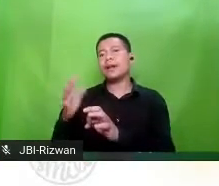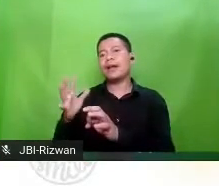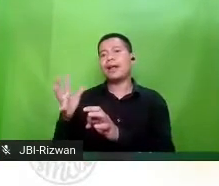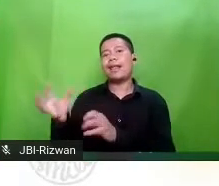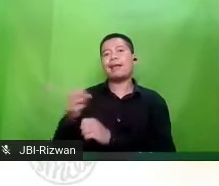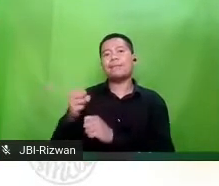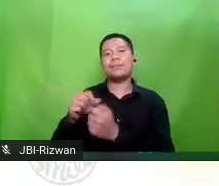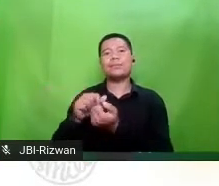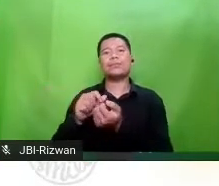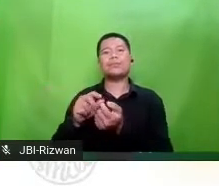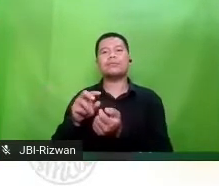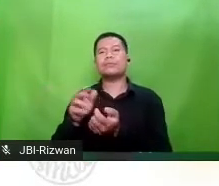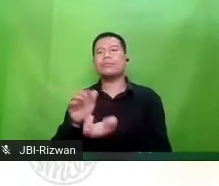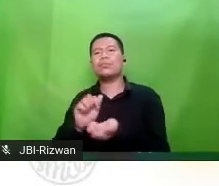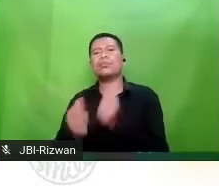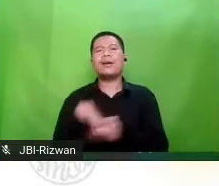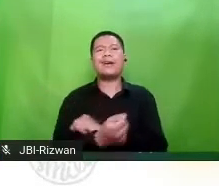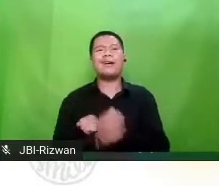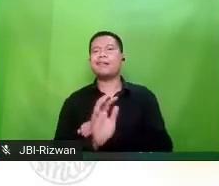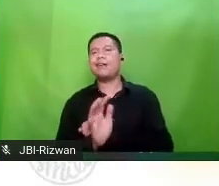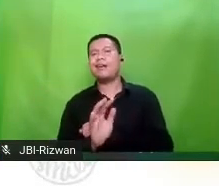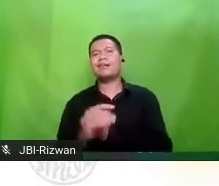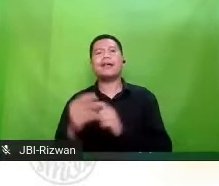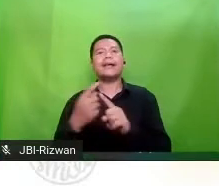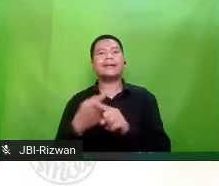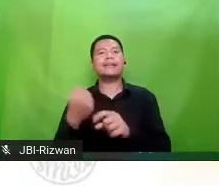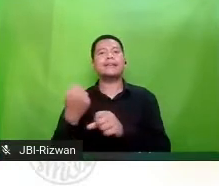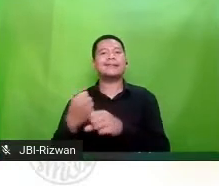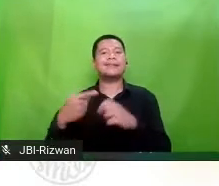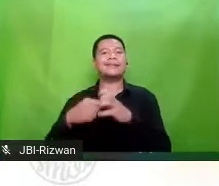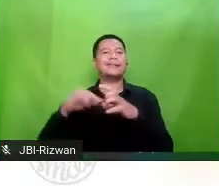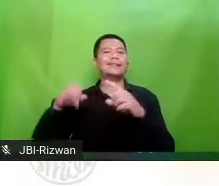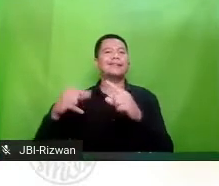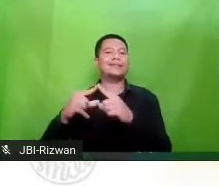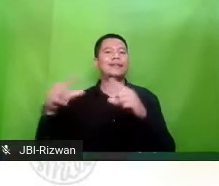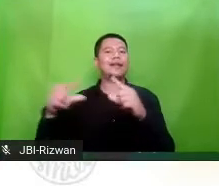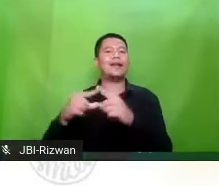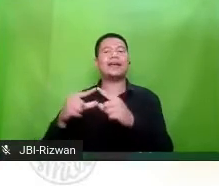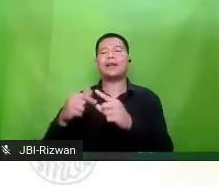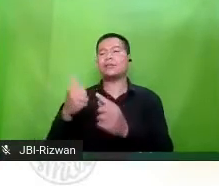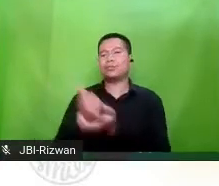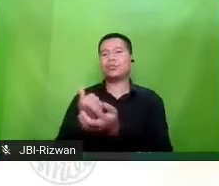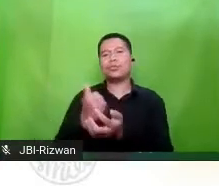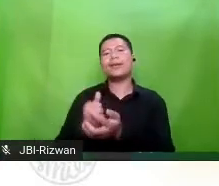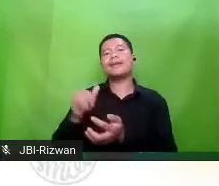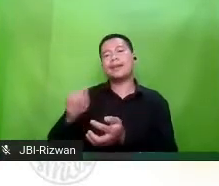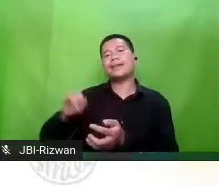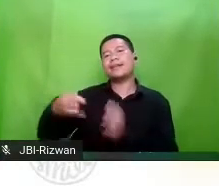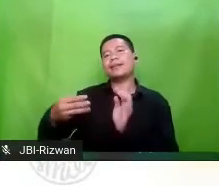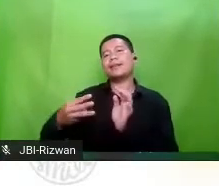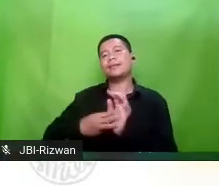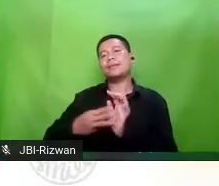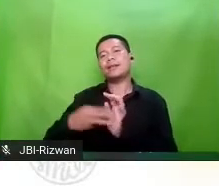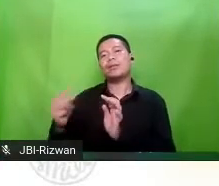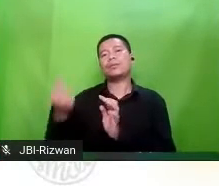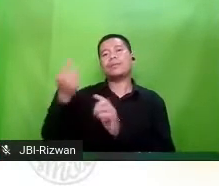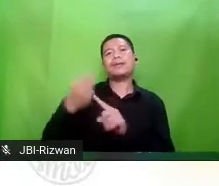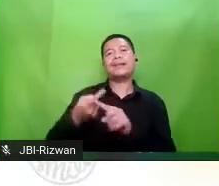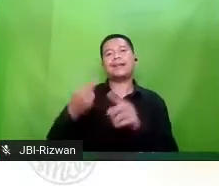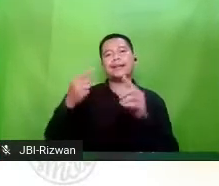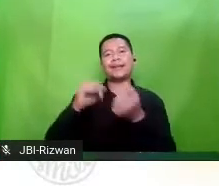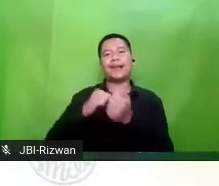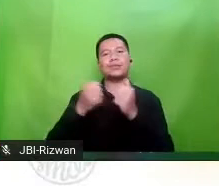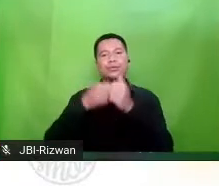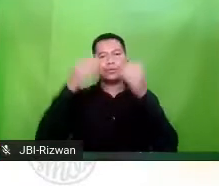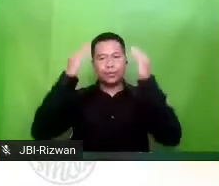berarti dari gejala-gejala yang memang menjadi gejala-gejala utama pada kasus autisme ini. Ya, baik, slide